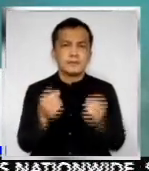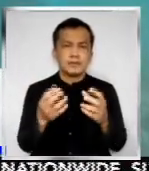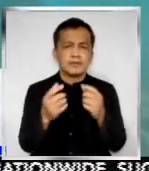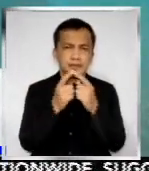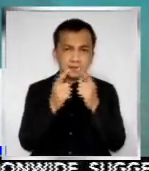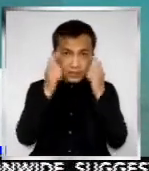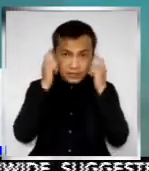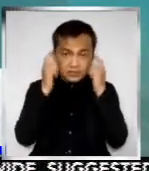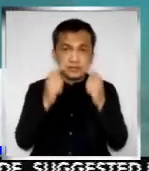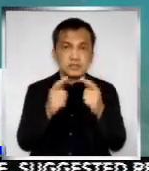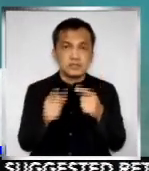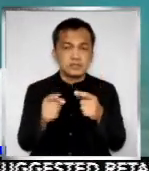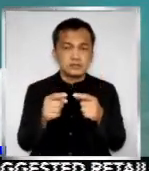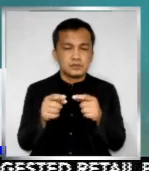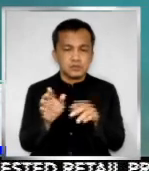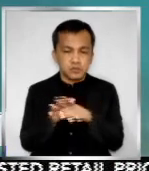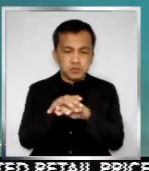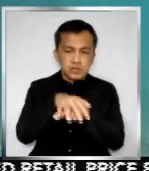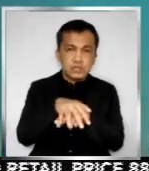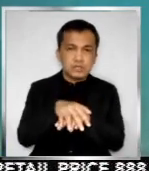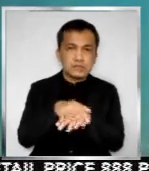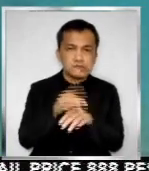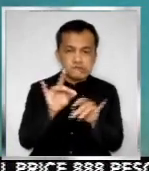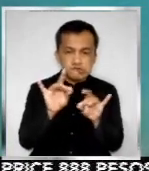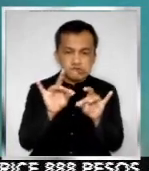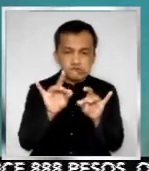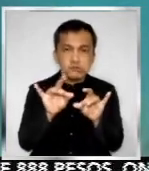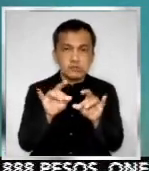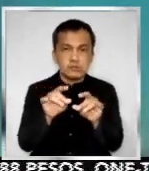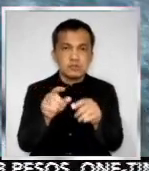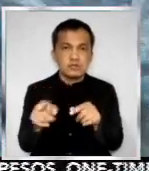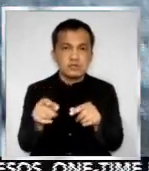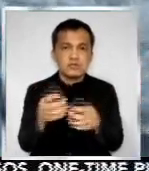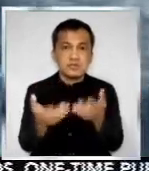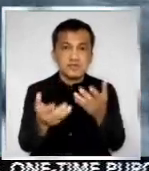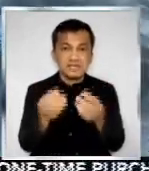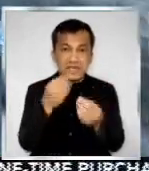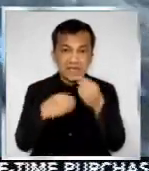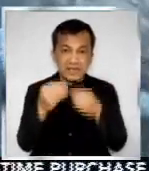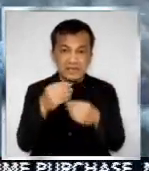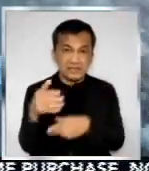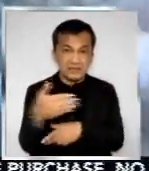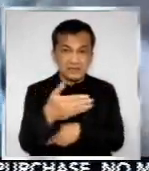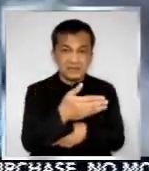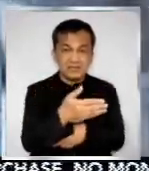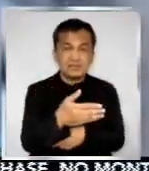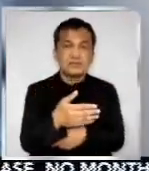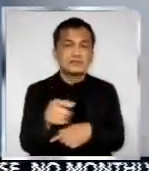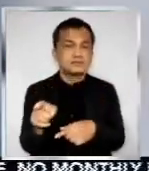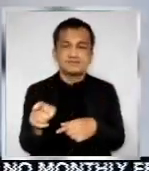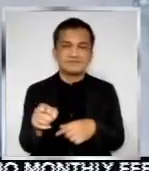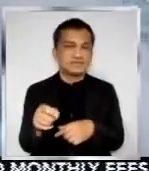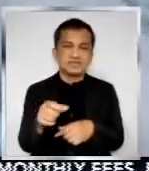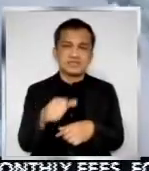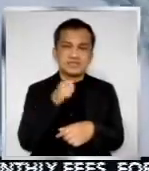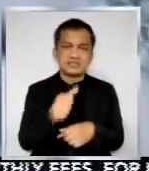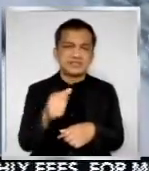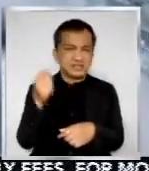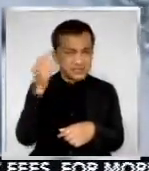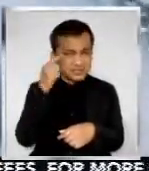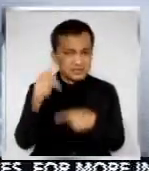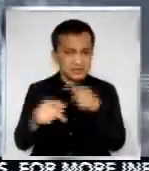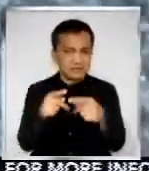dahil natatakpan na ng lumot, hindi raw malayong nakakain na ito ng mga isda. Bagay na hindi raw marahil naisip ng mga taong basta-basta